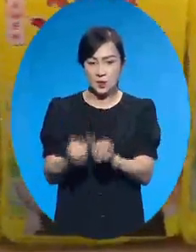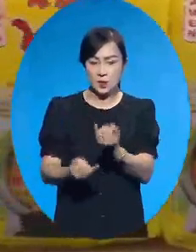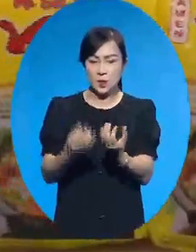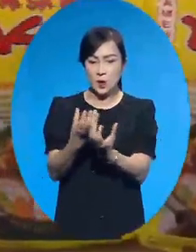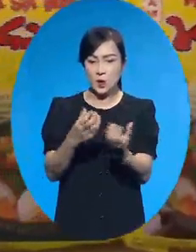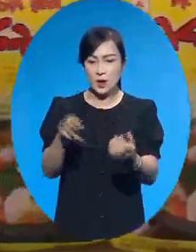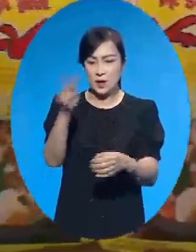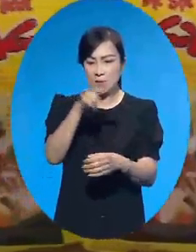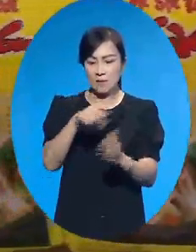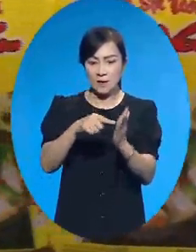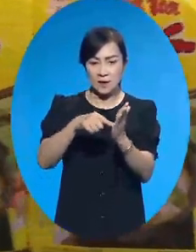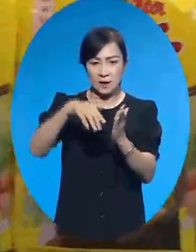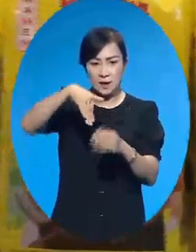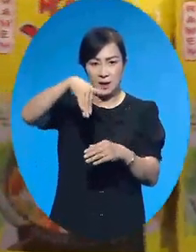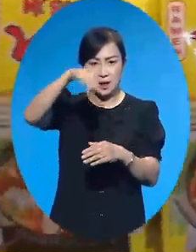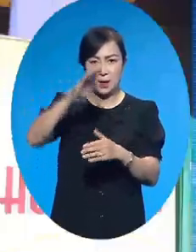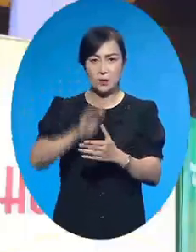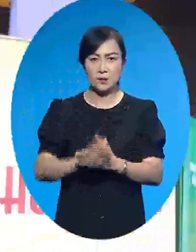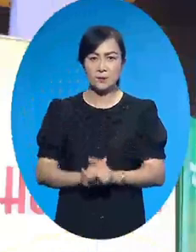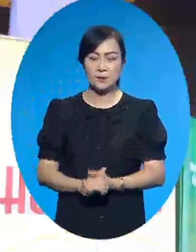là hàng Việt Nam chất lượng cao.